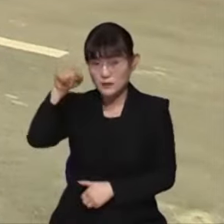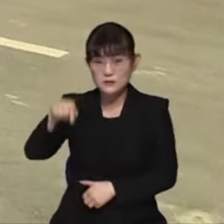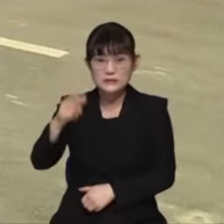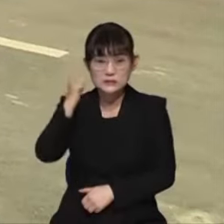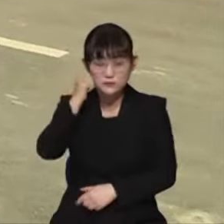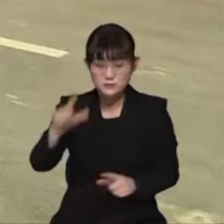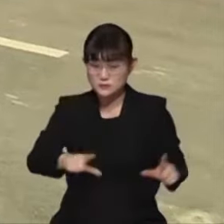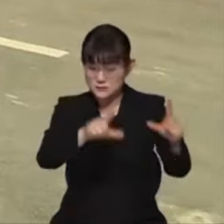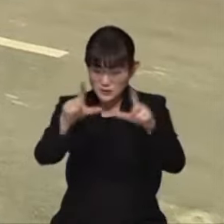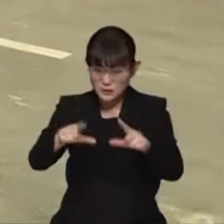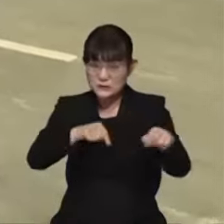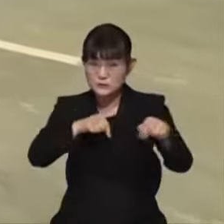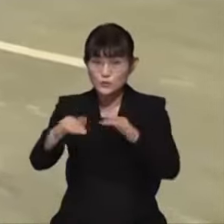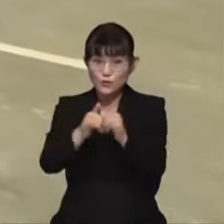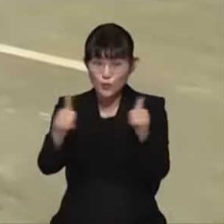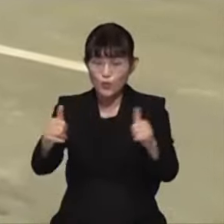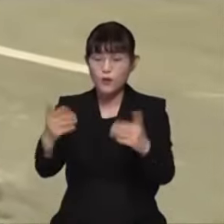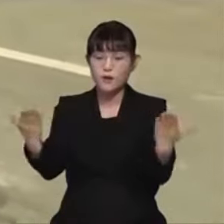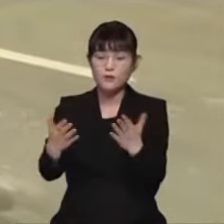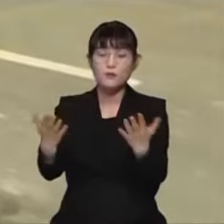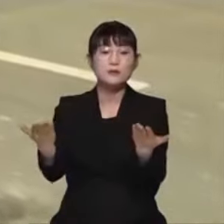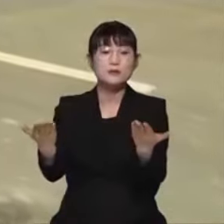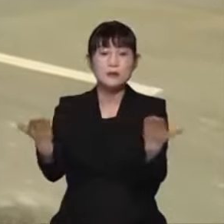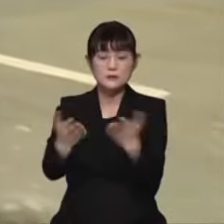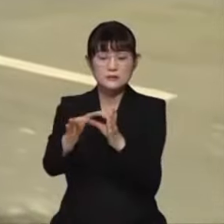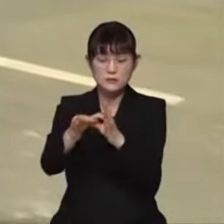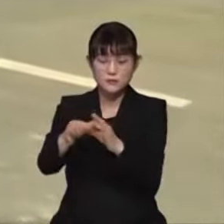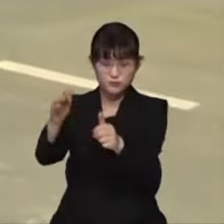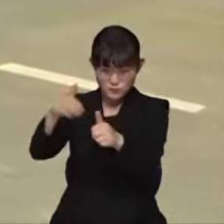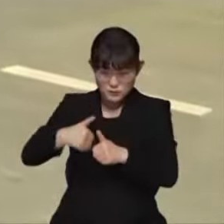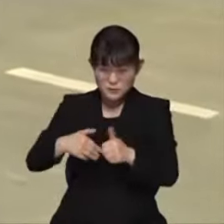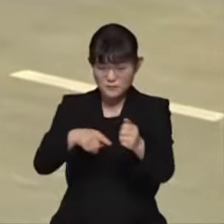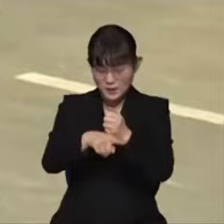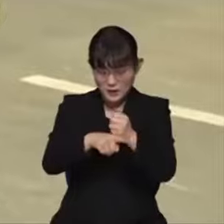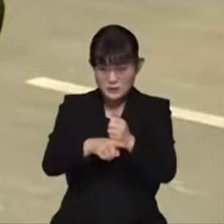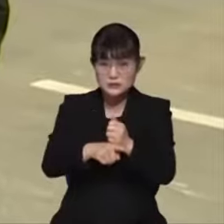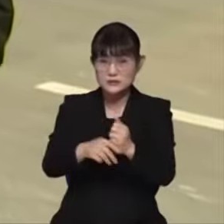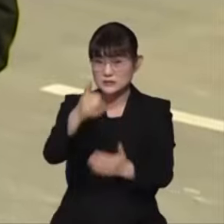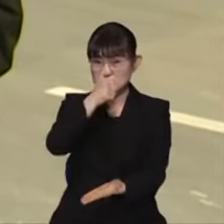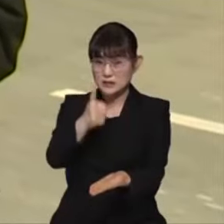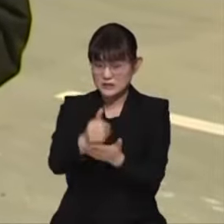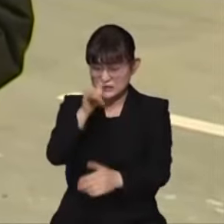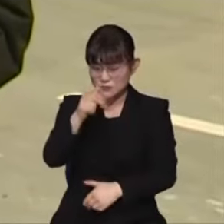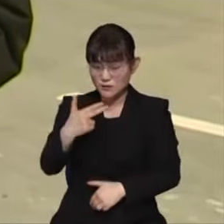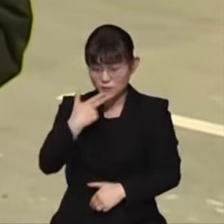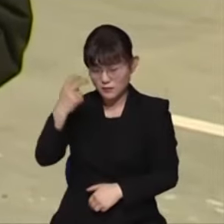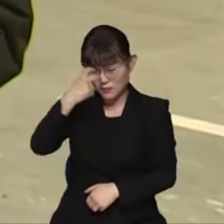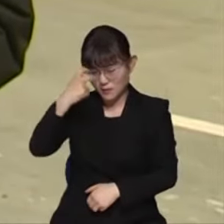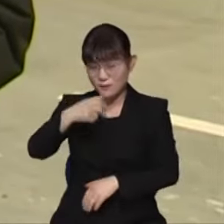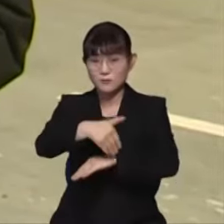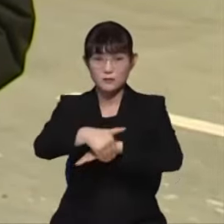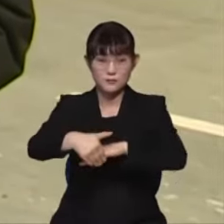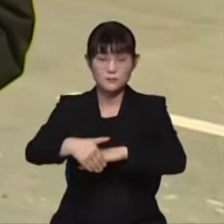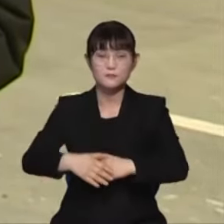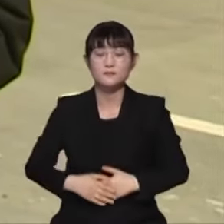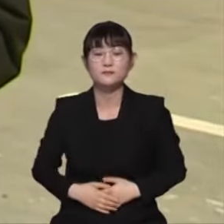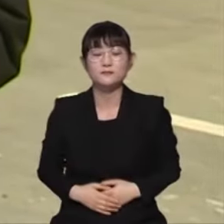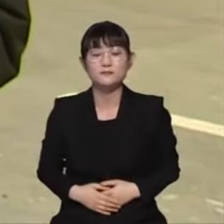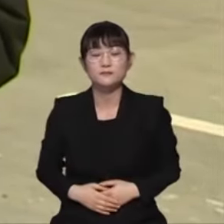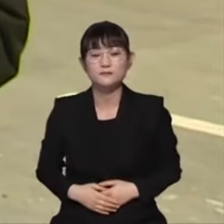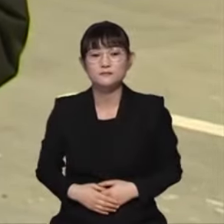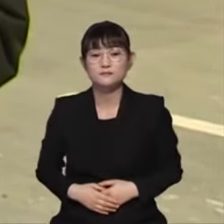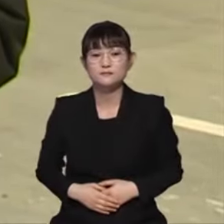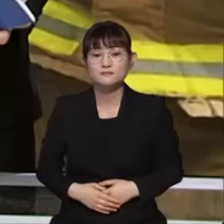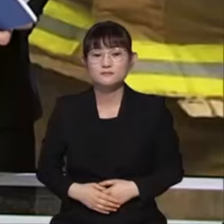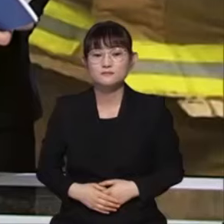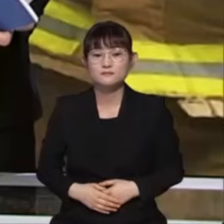기숙사 생활지도원 등 학교 관계자를 대상으로 수사를 진행해 구체적인 혐의 여부를 밝힐 예정입니다. KBC 조경원입니다.